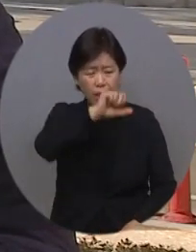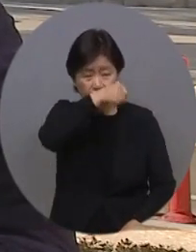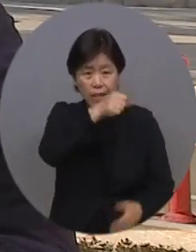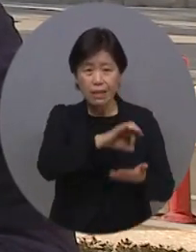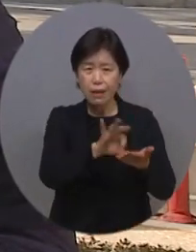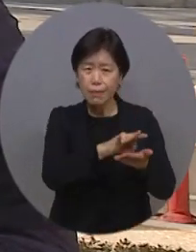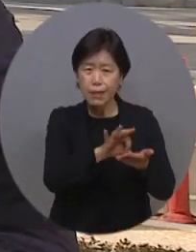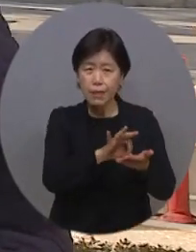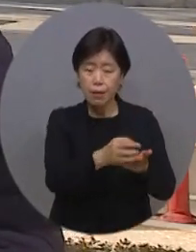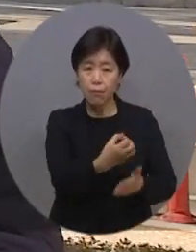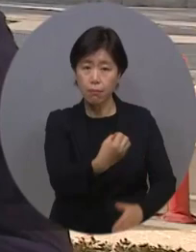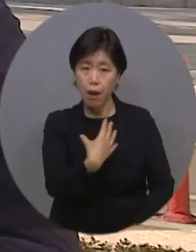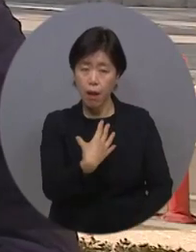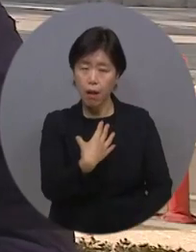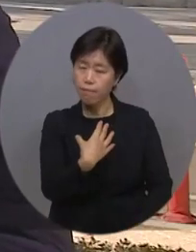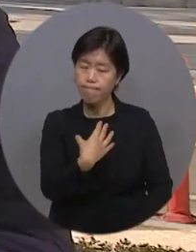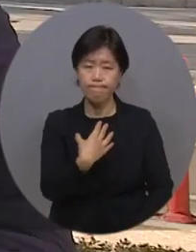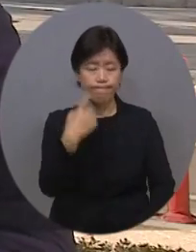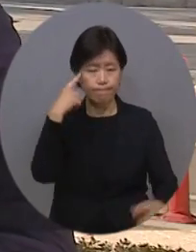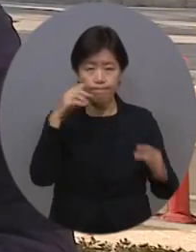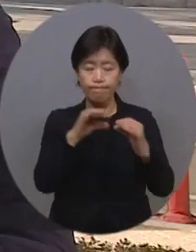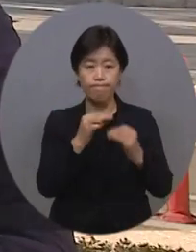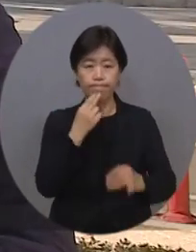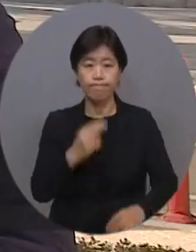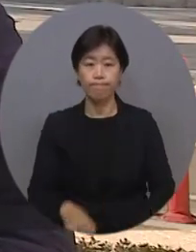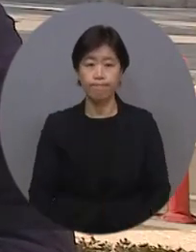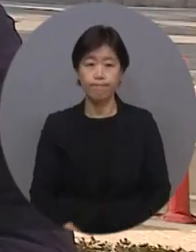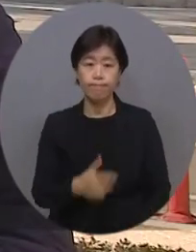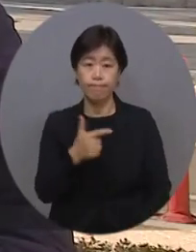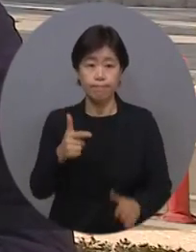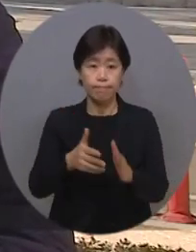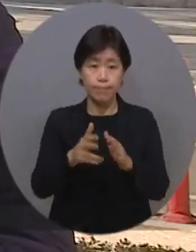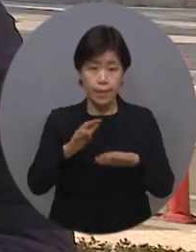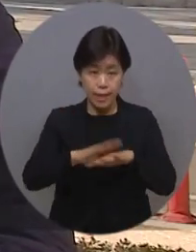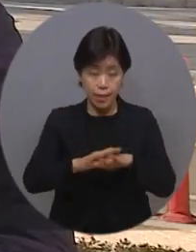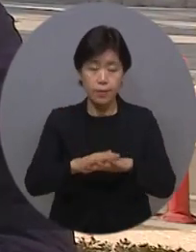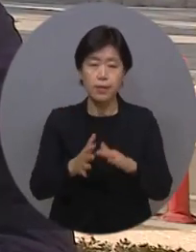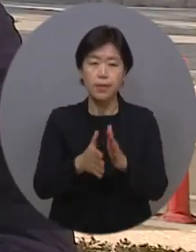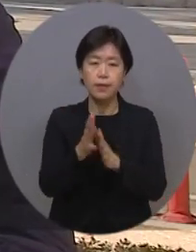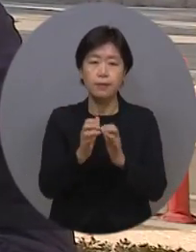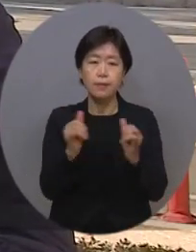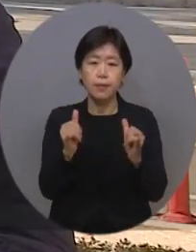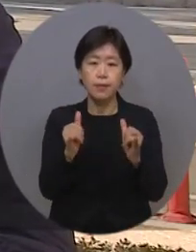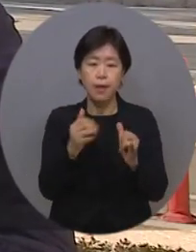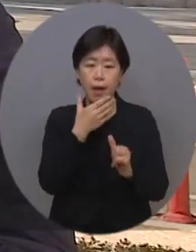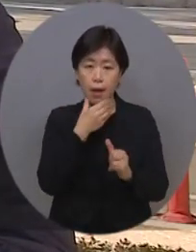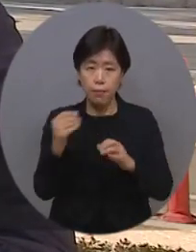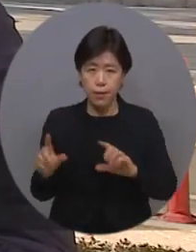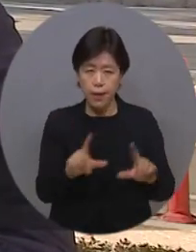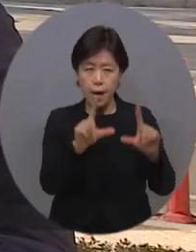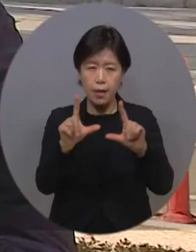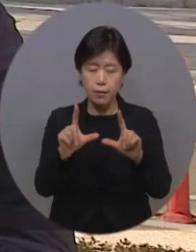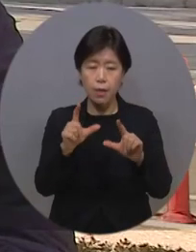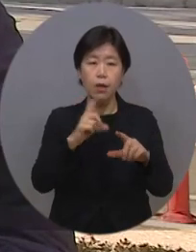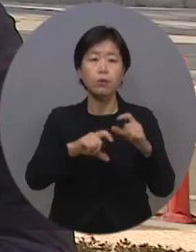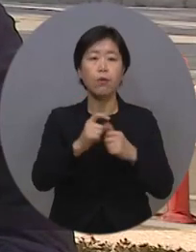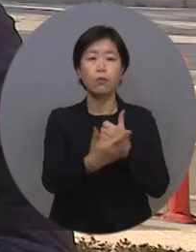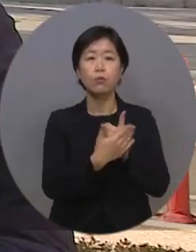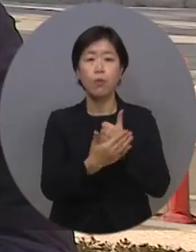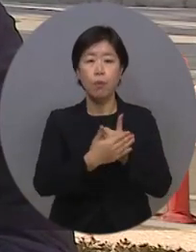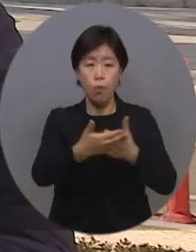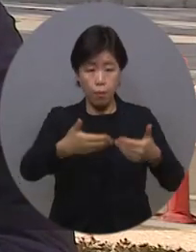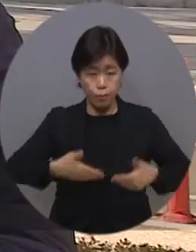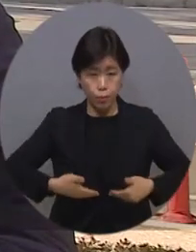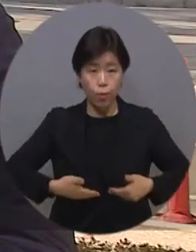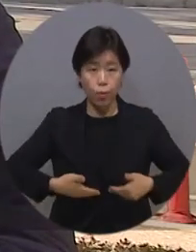수 없습니다. 대전 시민이 행복하게 살 수 있도록 정책을 펴고 만들어야 되는